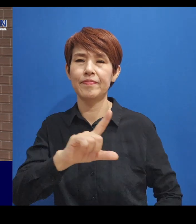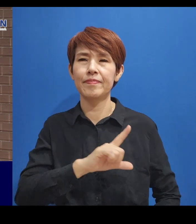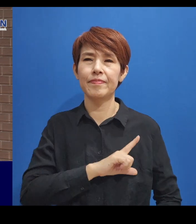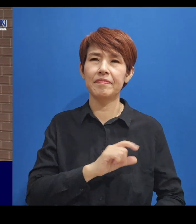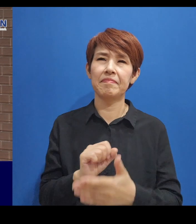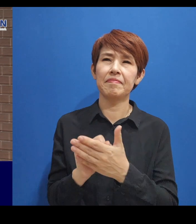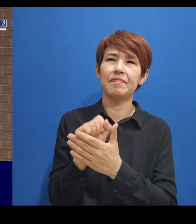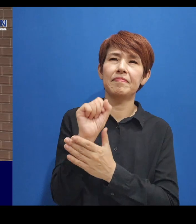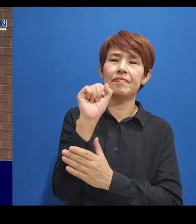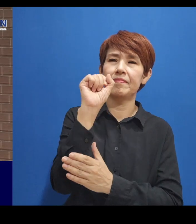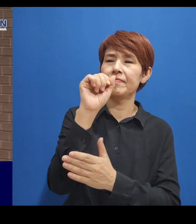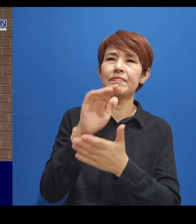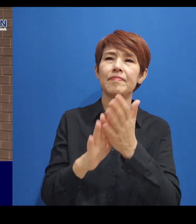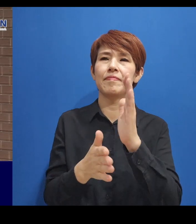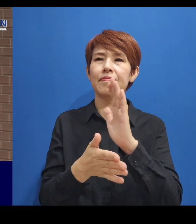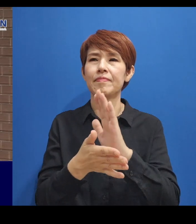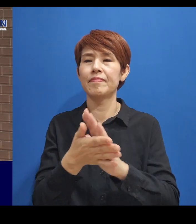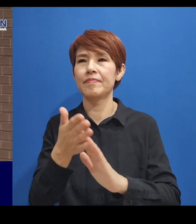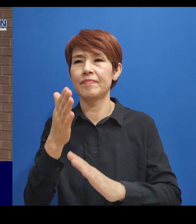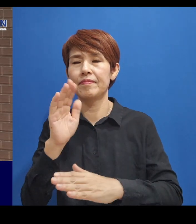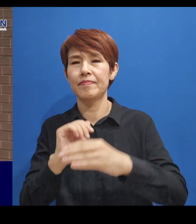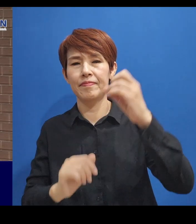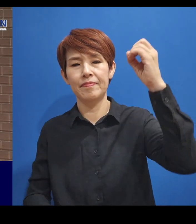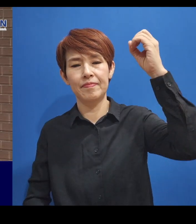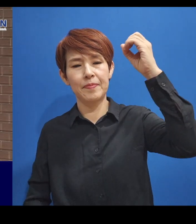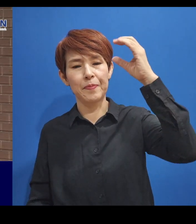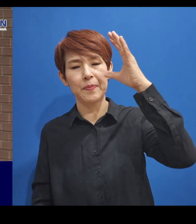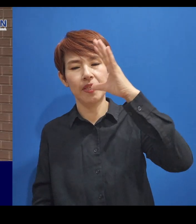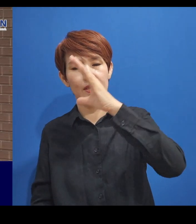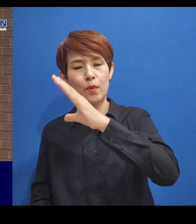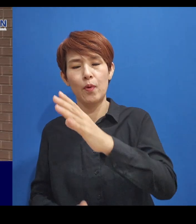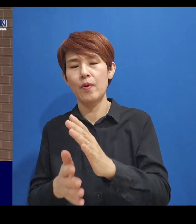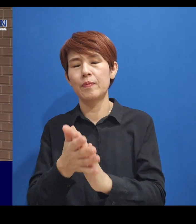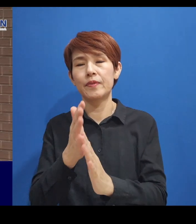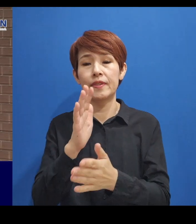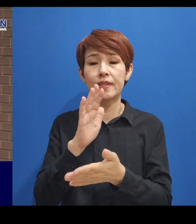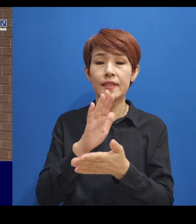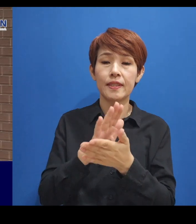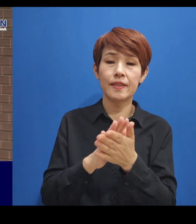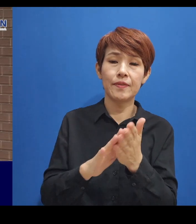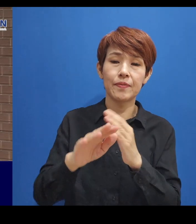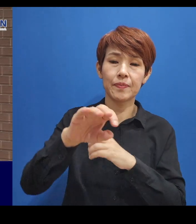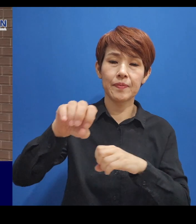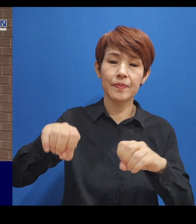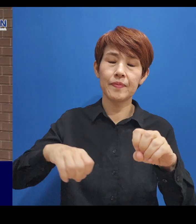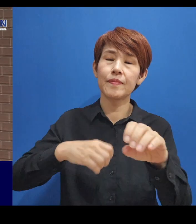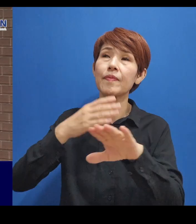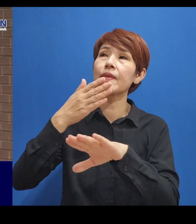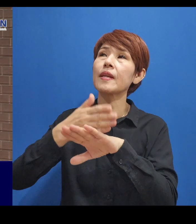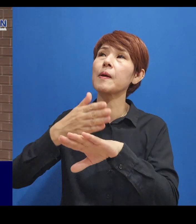섬기리야. 이름 없이 빛도 없이